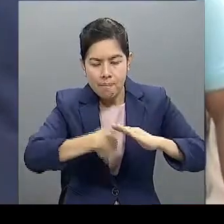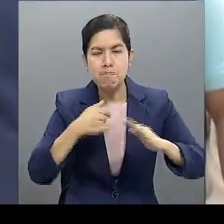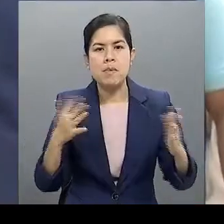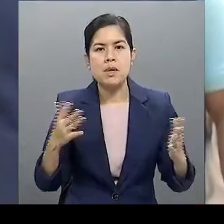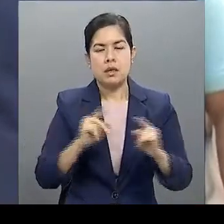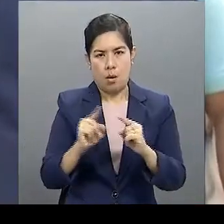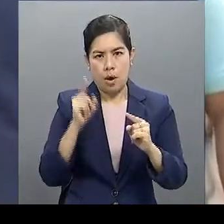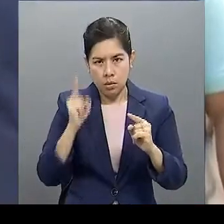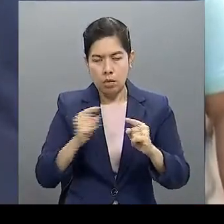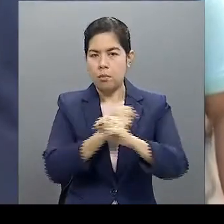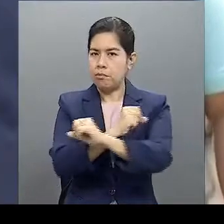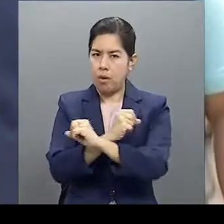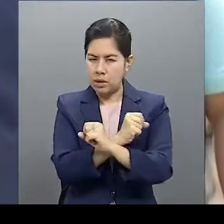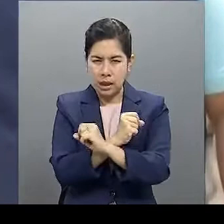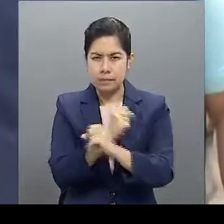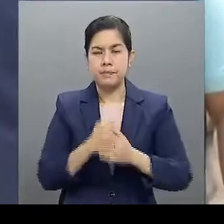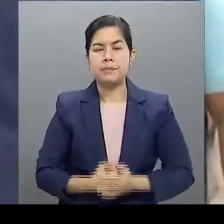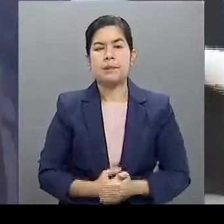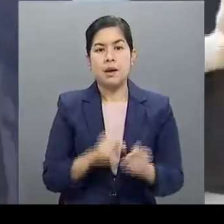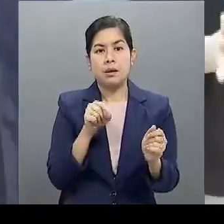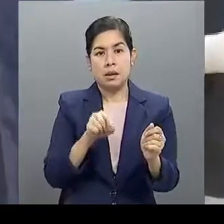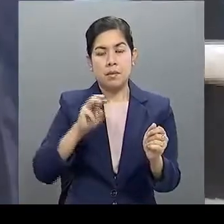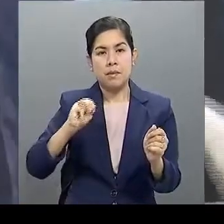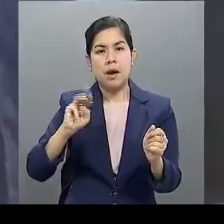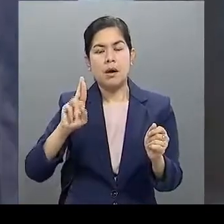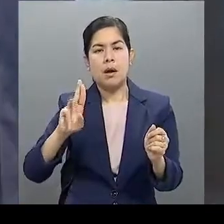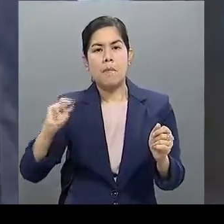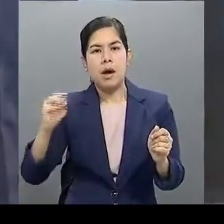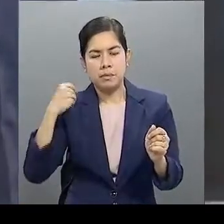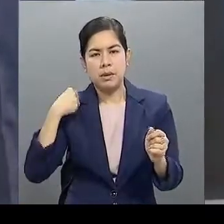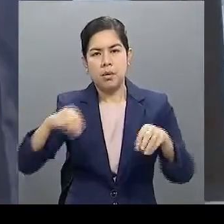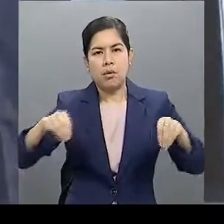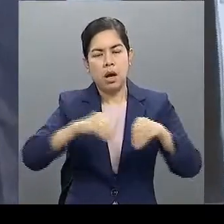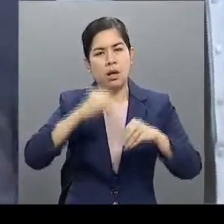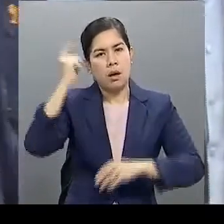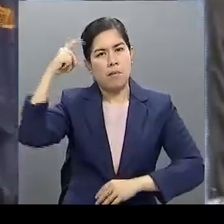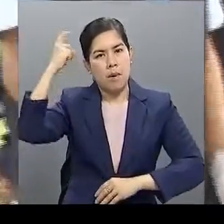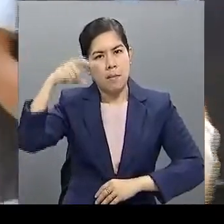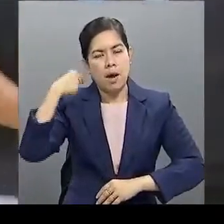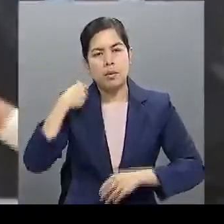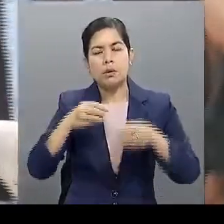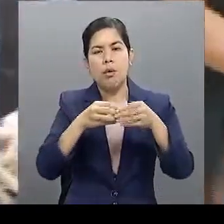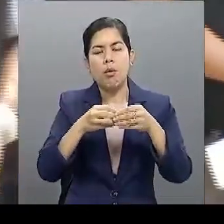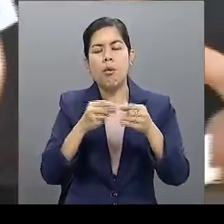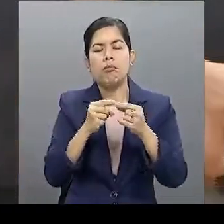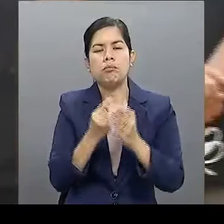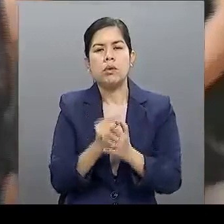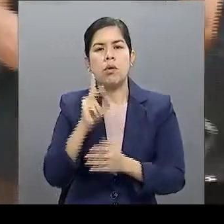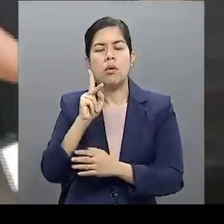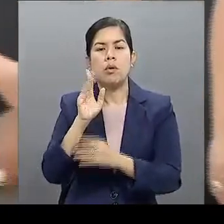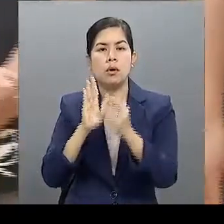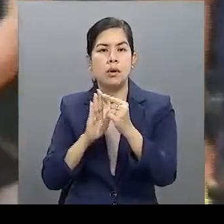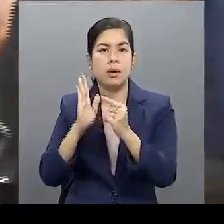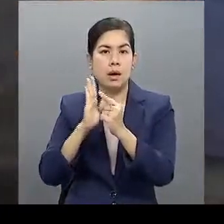ข้ามอำเภอแม่ระมาดเป็นพื้นที่ของรัฐกะเหรี่ยงนะครับซึ่งก็มีมาตรการที่เข้มข้นในการคัดกรองคนเข้าพื้นที่เช่นกันจึงสามารถวางใจได้ใน